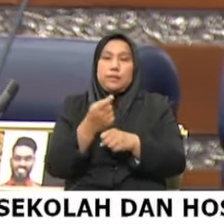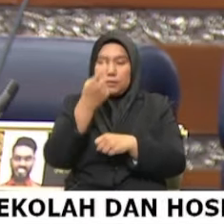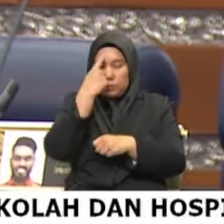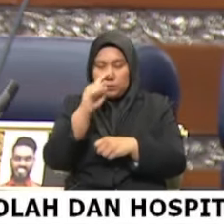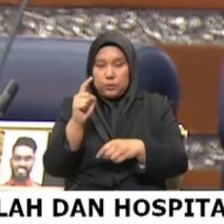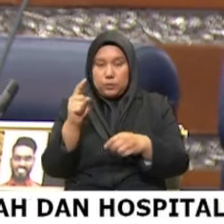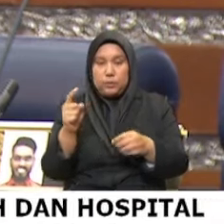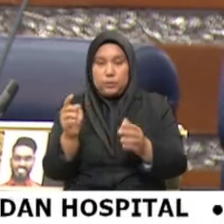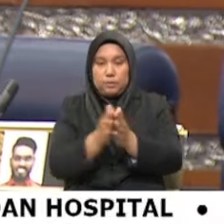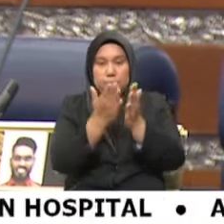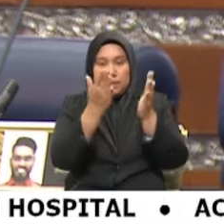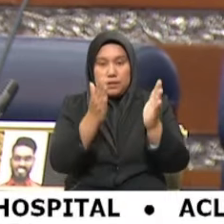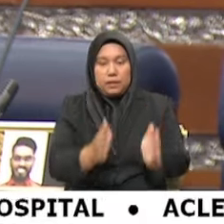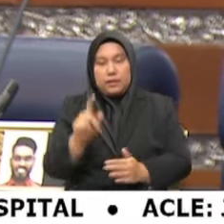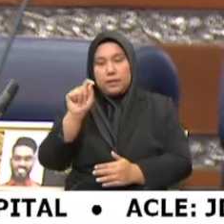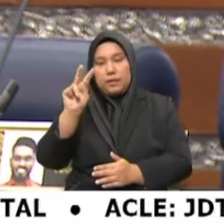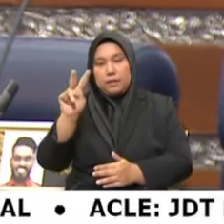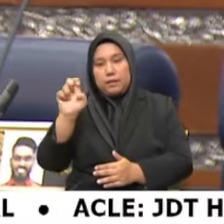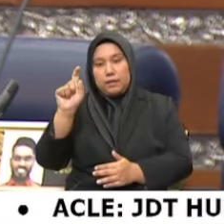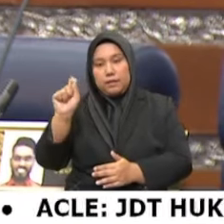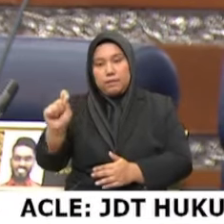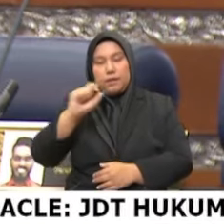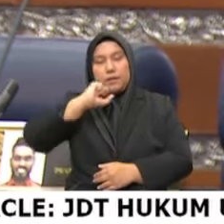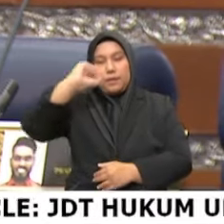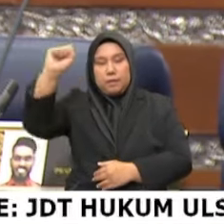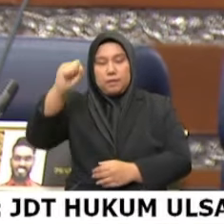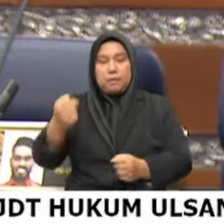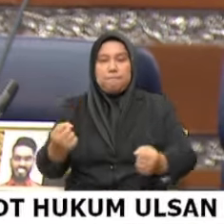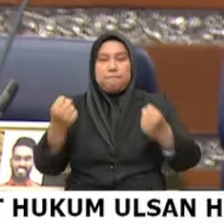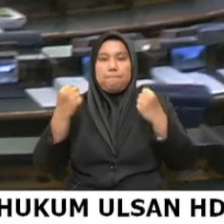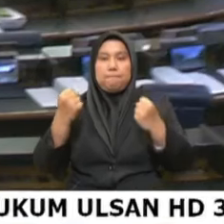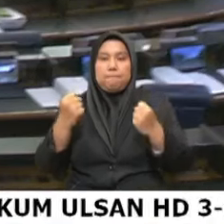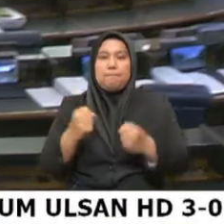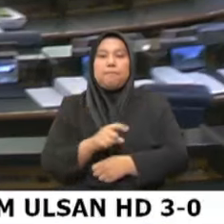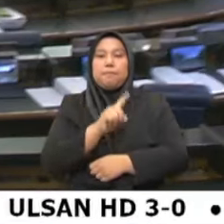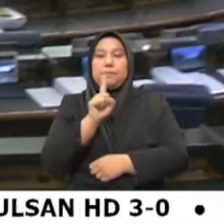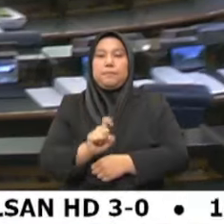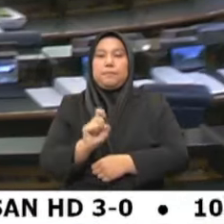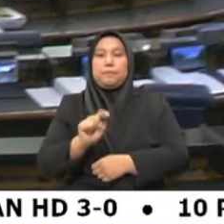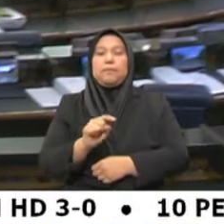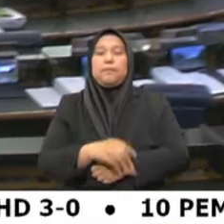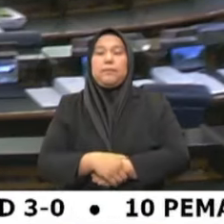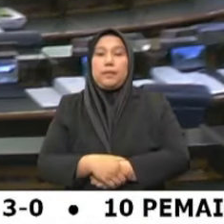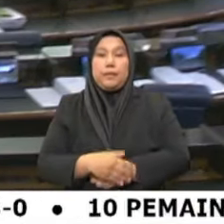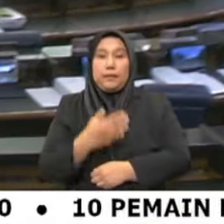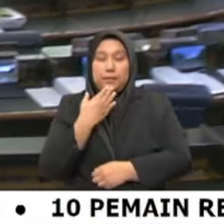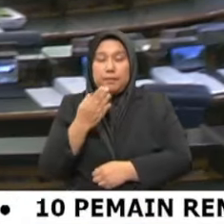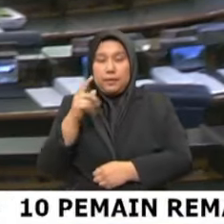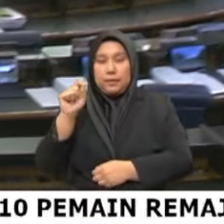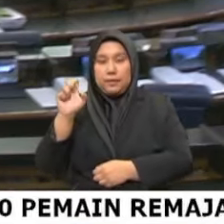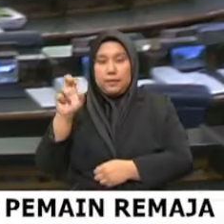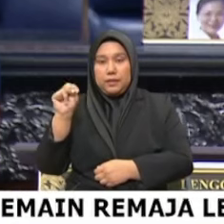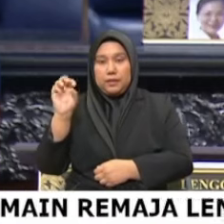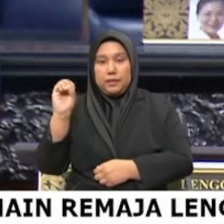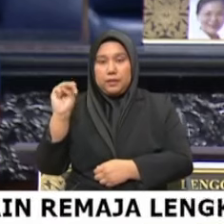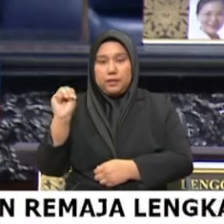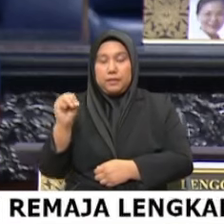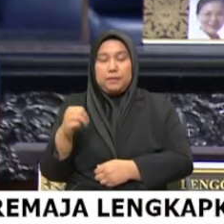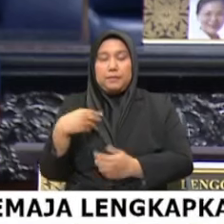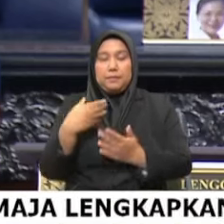graduan TVET di Sabah dapat diperkasakan. Sekian, terima kasih. Terima kasih, Tenom, Puan Yang Dipertua. Buat setakat ini,